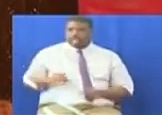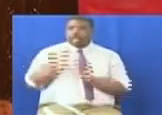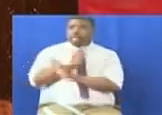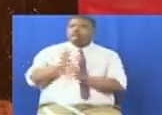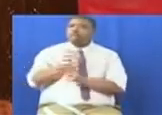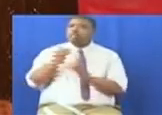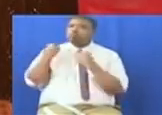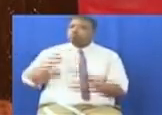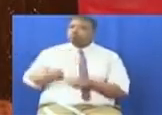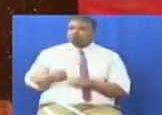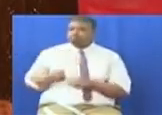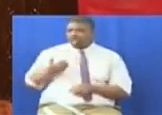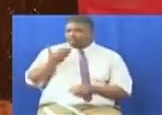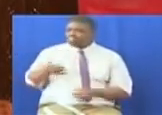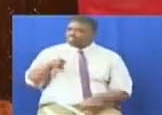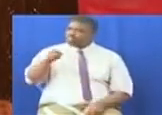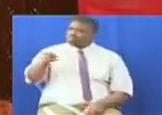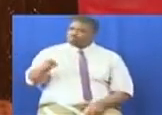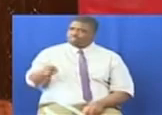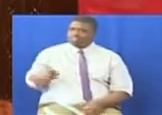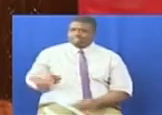ndani tungekimbia.